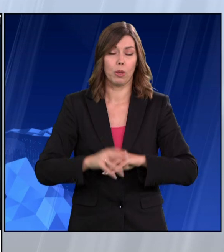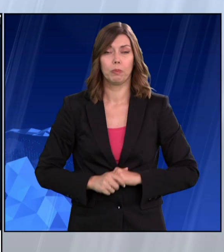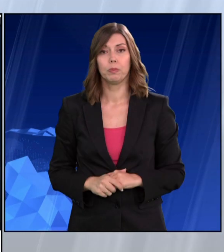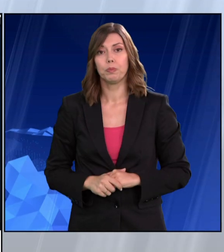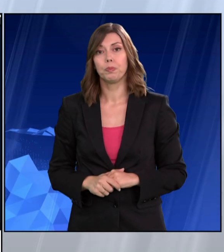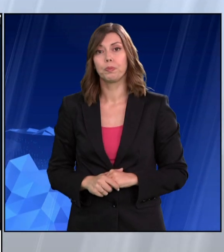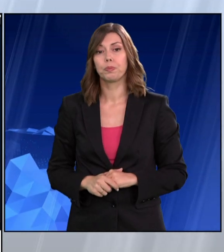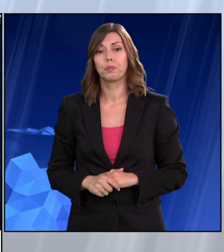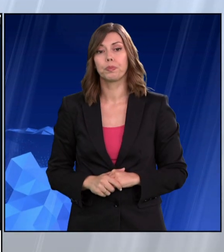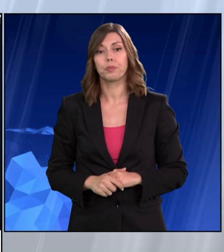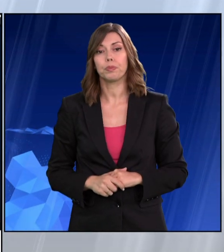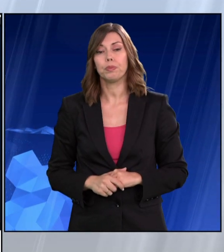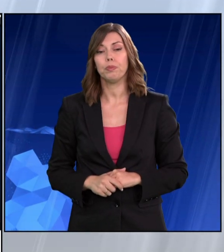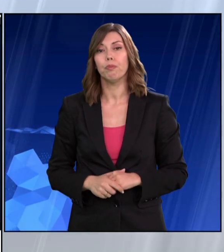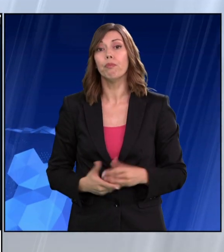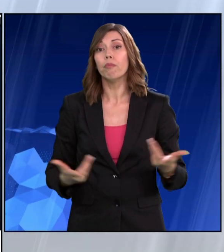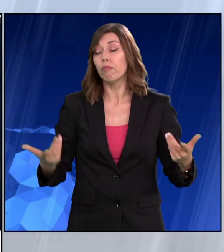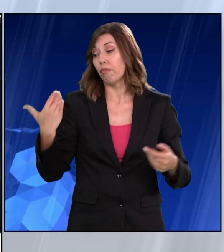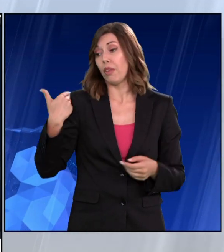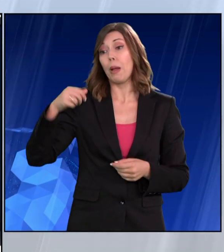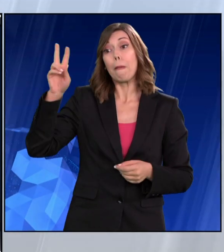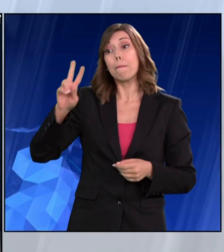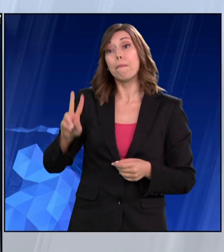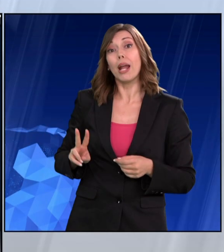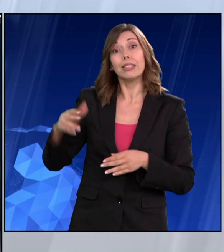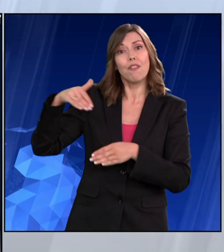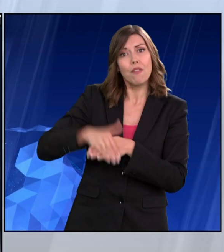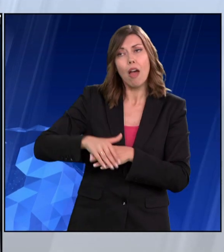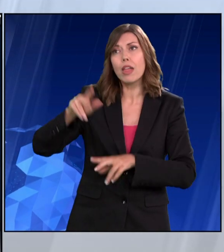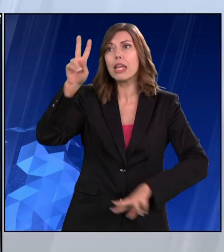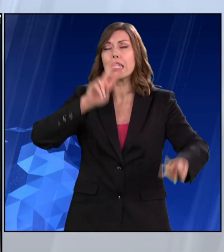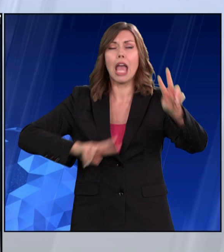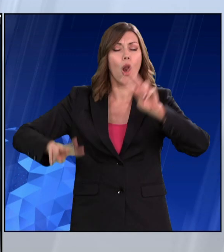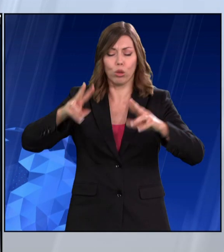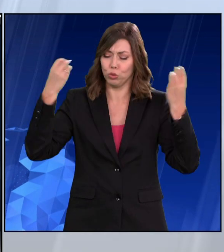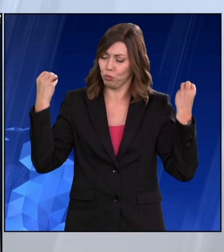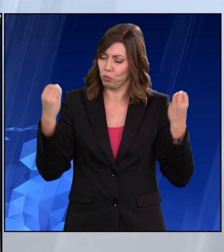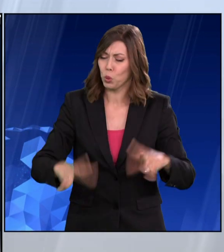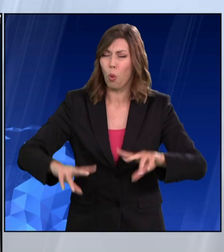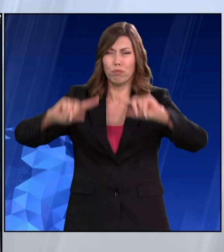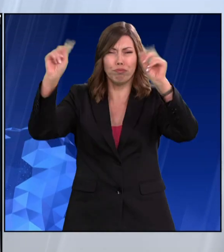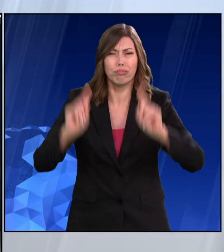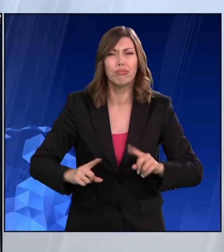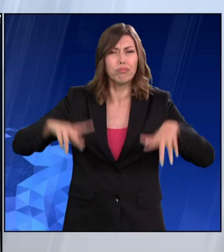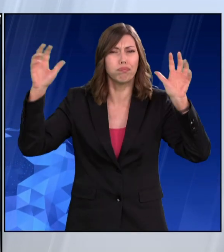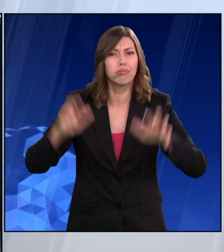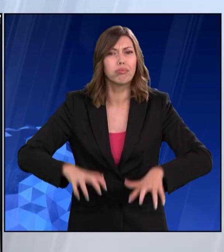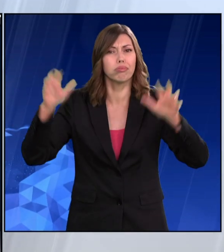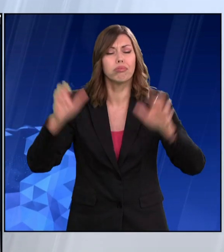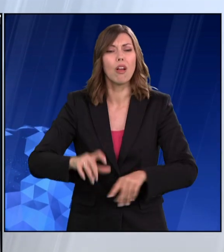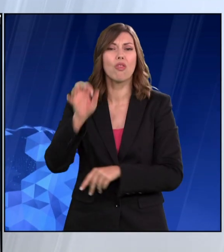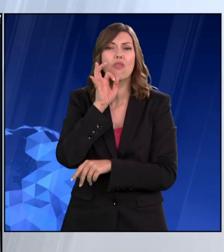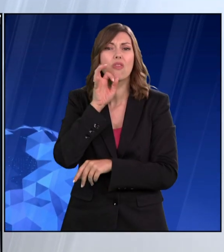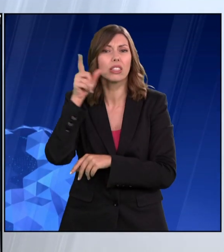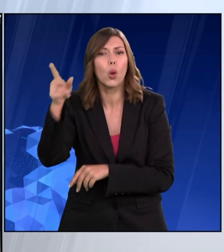Οι καταιγίδες που έκαναν την εμφάνισή τους από το βράδυ της Παρασκευής χτύπησαν Θεσσαλονίκη, Χαλκιδική, Λέσβο και Καστοριά, ενώ